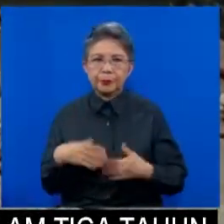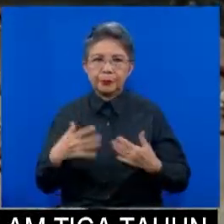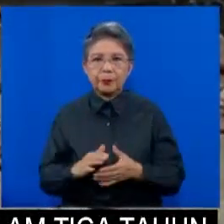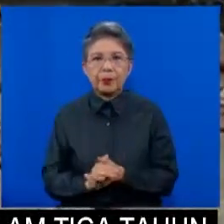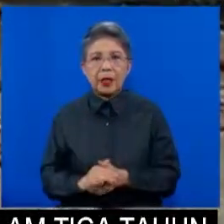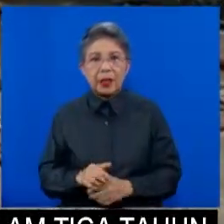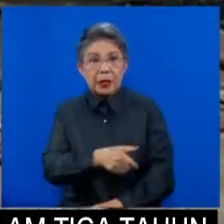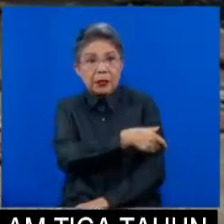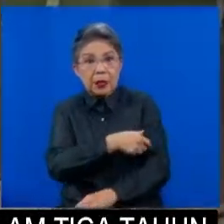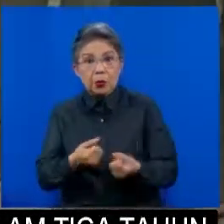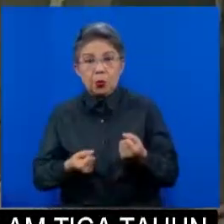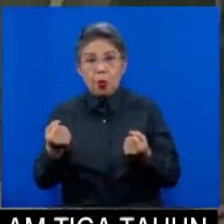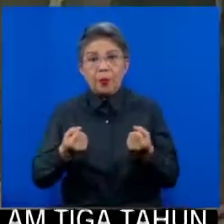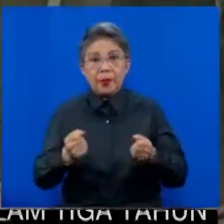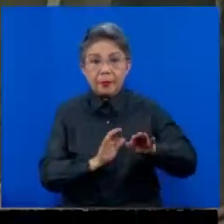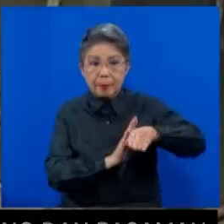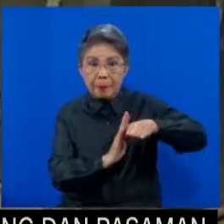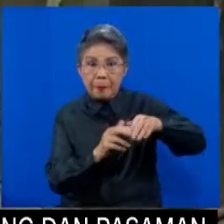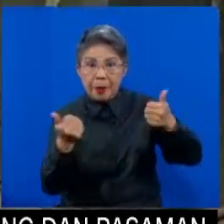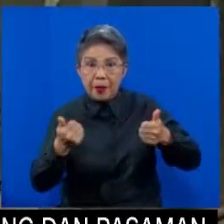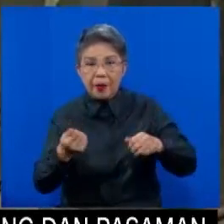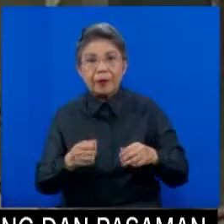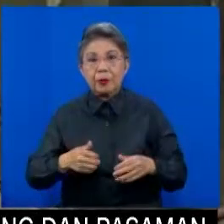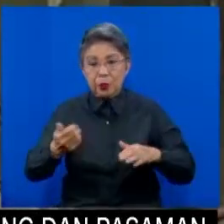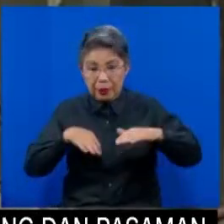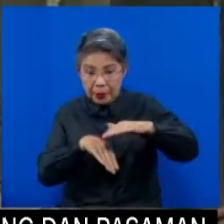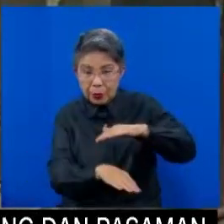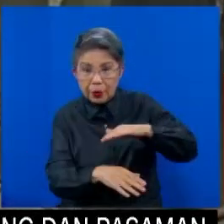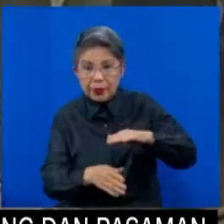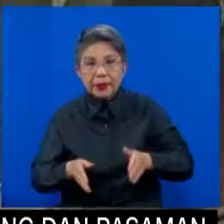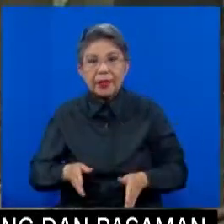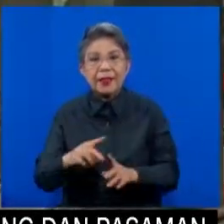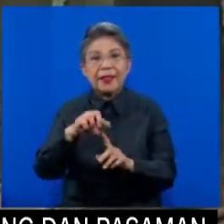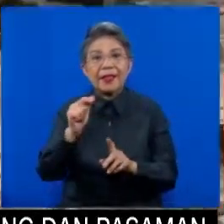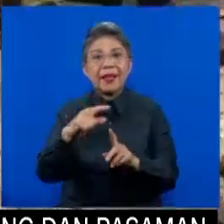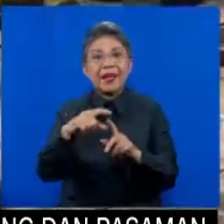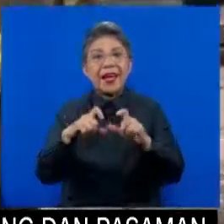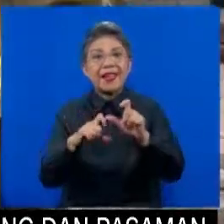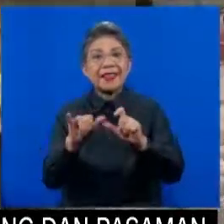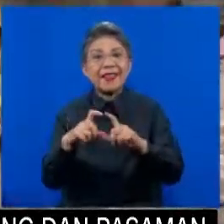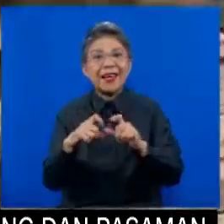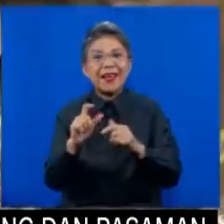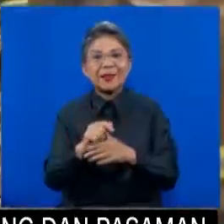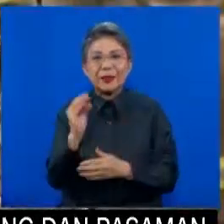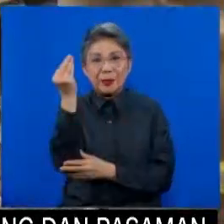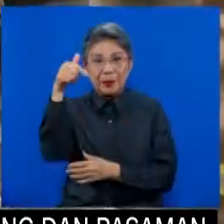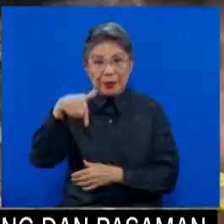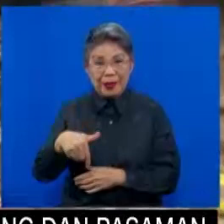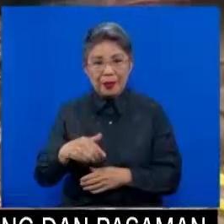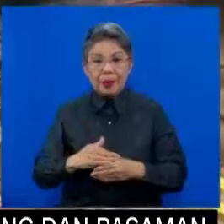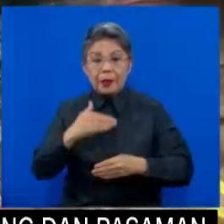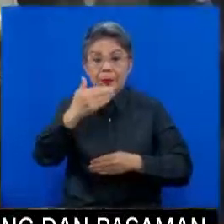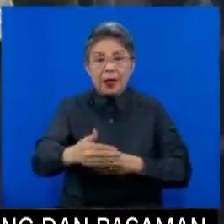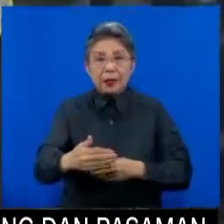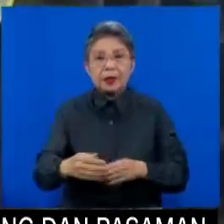Sementara itu, satu unit mobil mewah yang sedang terparkir di basement rumah mewah di Jalan Tirta Yasa, Kebayoran Baru, Jakarta Selatan, tepatnya di depan